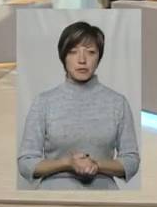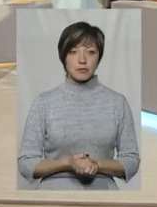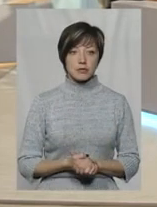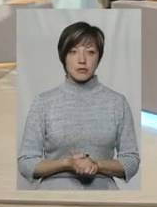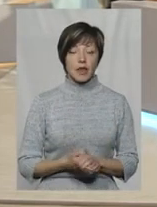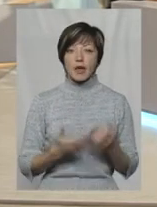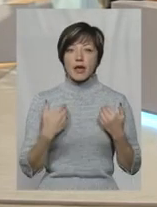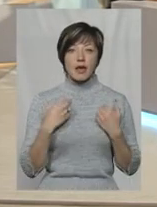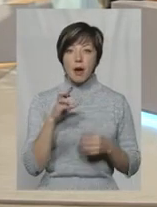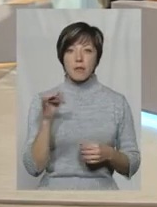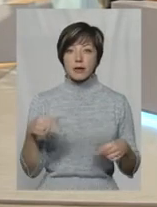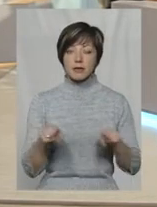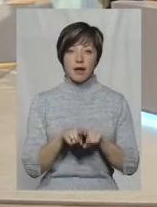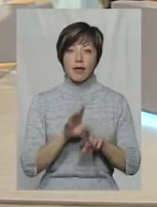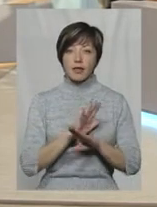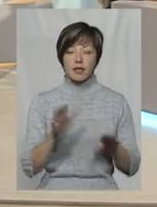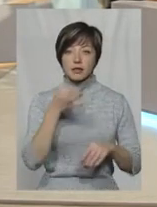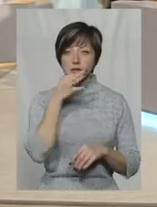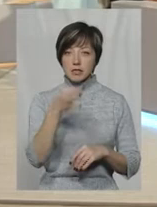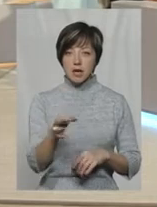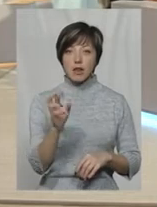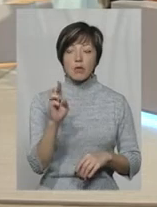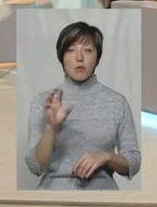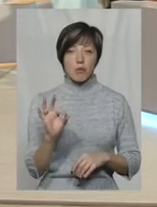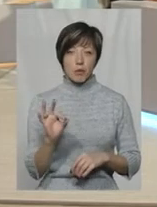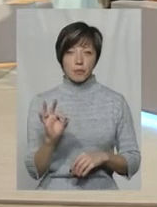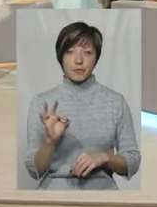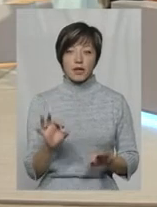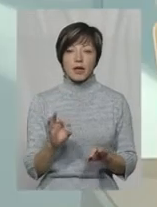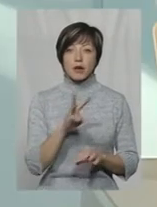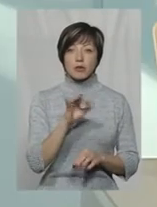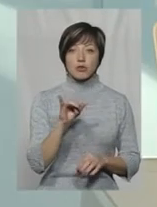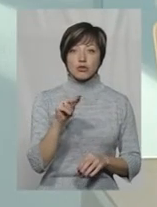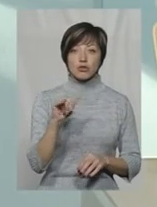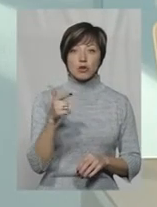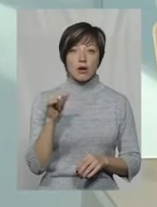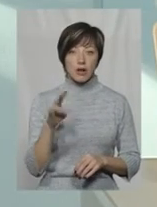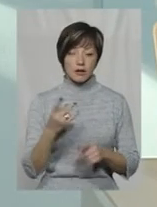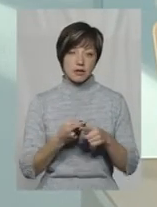Я би так не сказала, тому що Мічиган – це